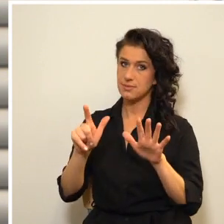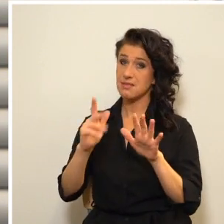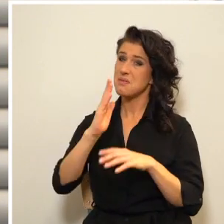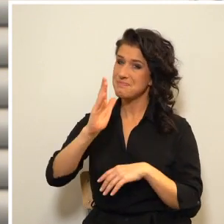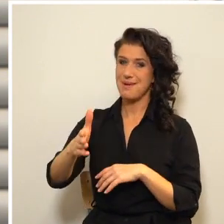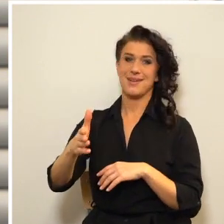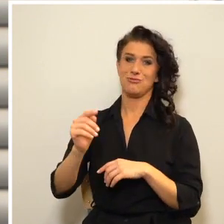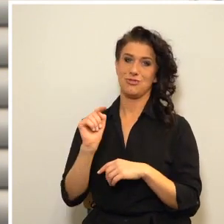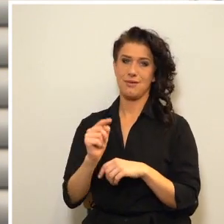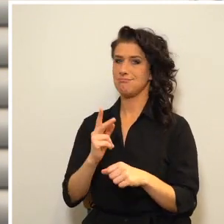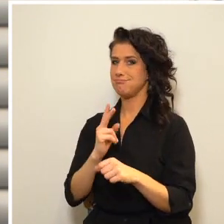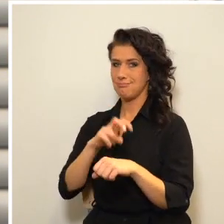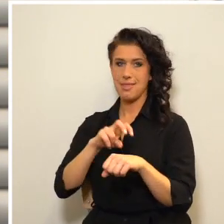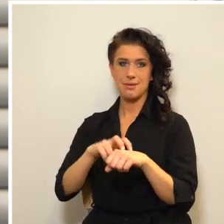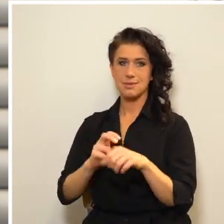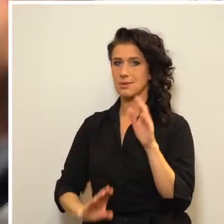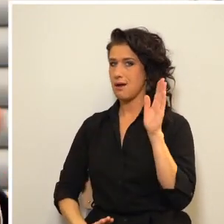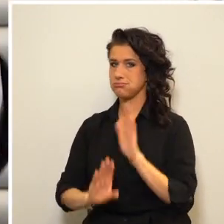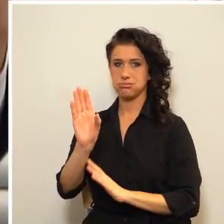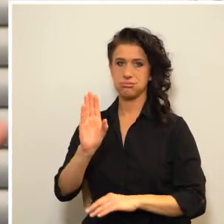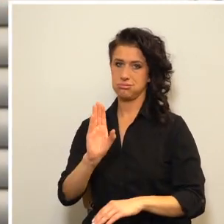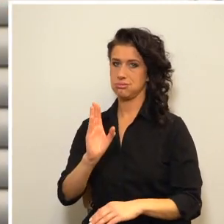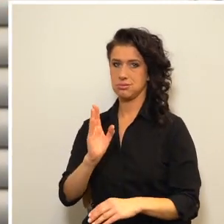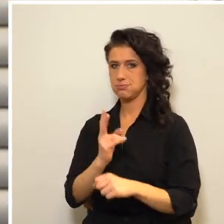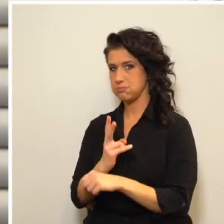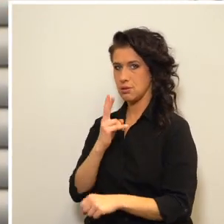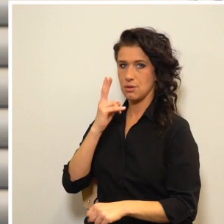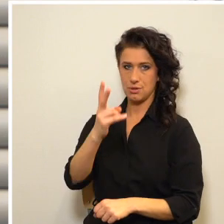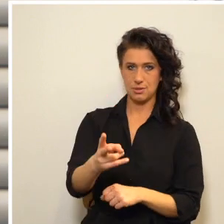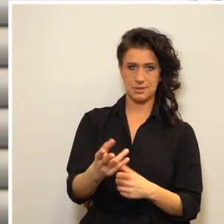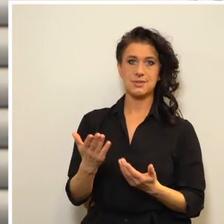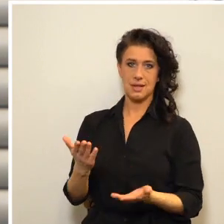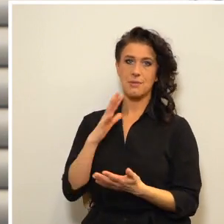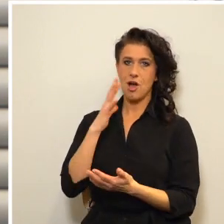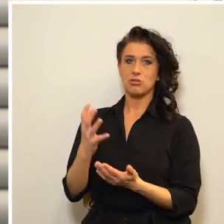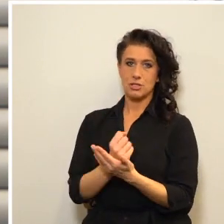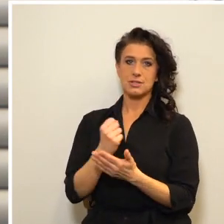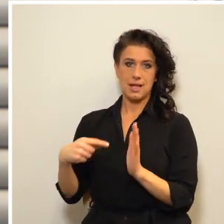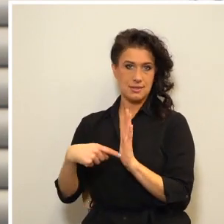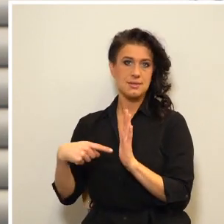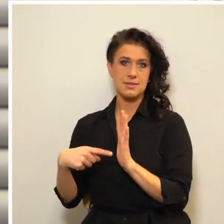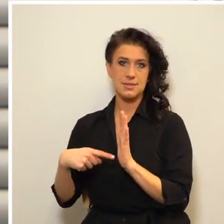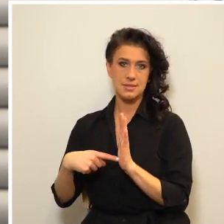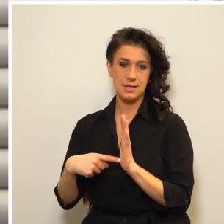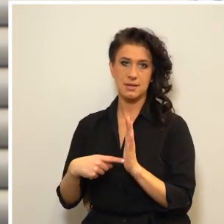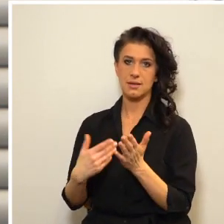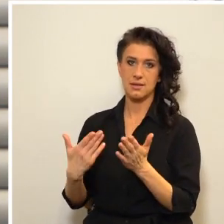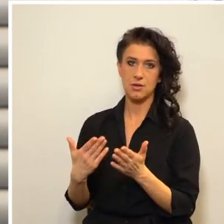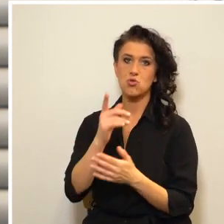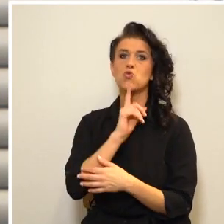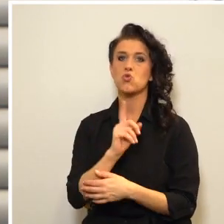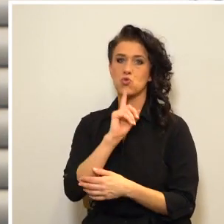będzie to będzie medycyna ówczesnego dnia dzisiejszego przyszłości korzystanie z takich z takich